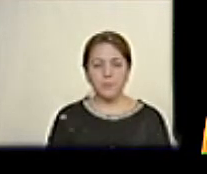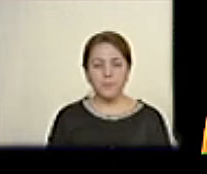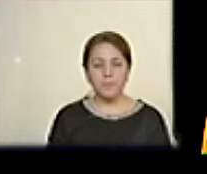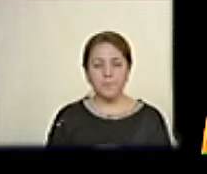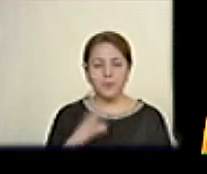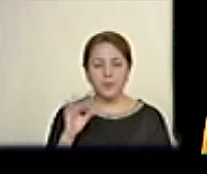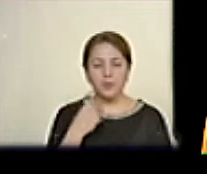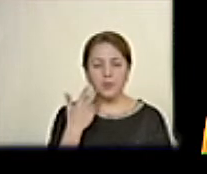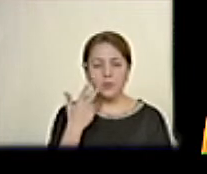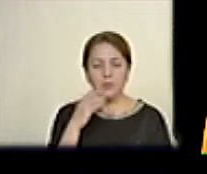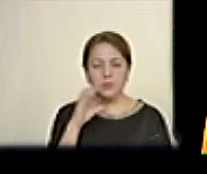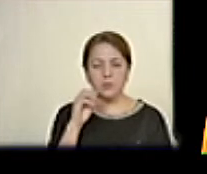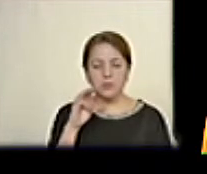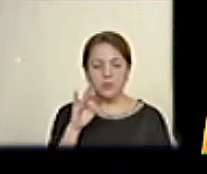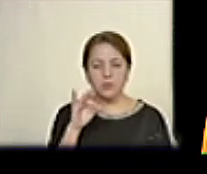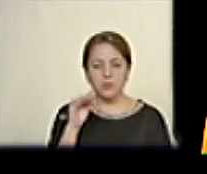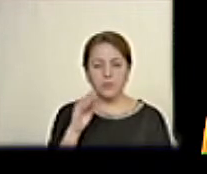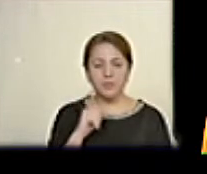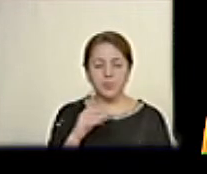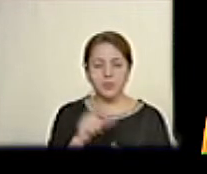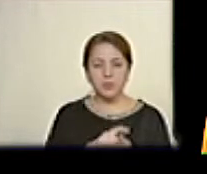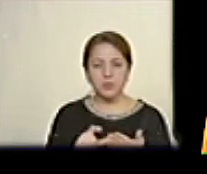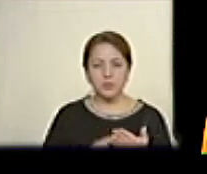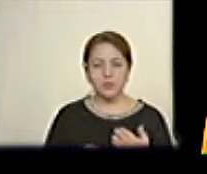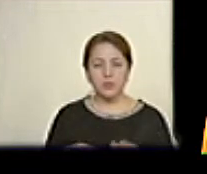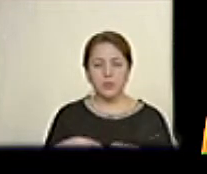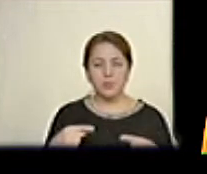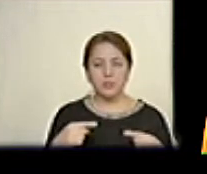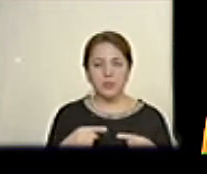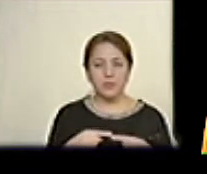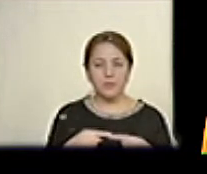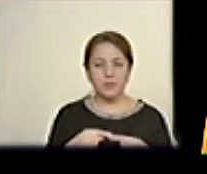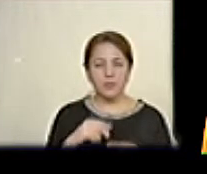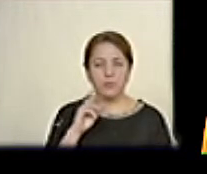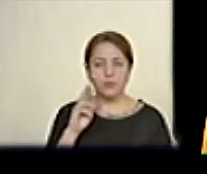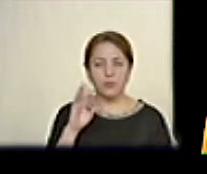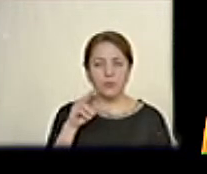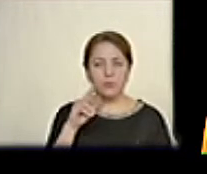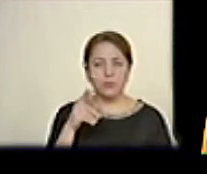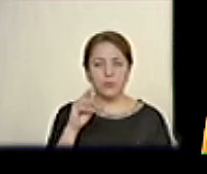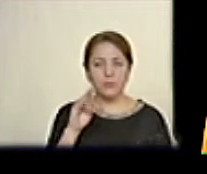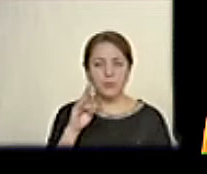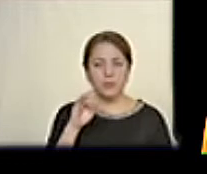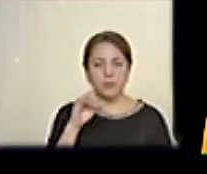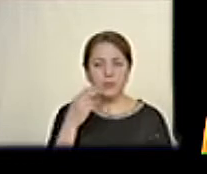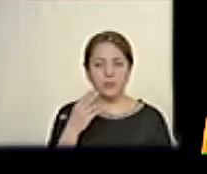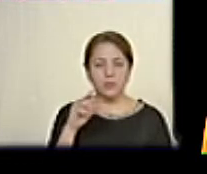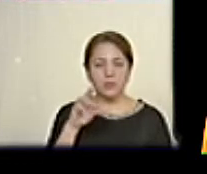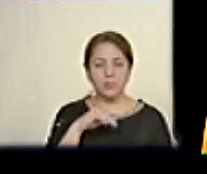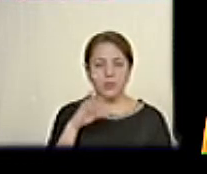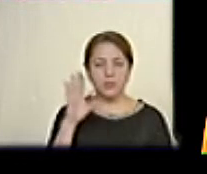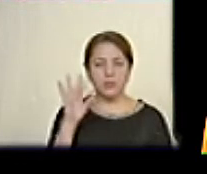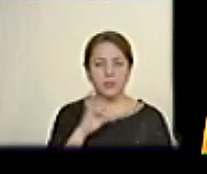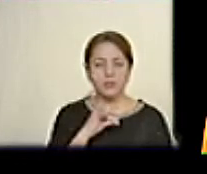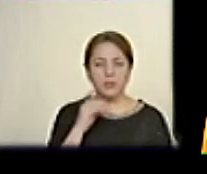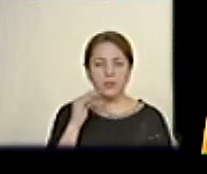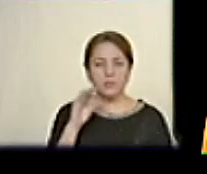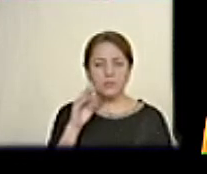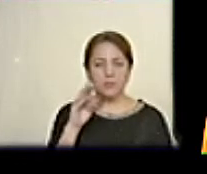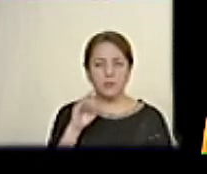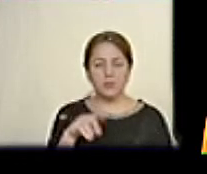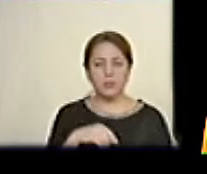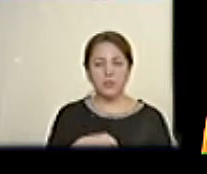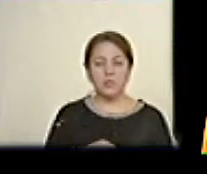И третья строфа стихотворения – явная кульминация и одновременный финал. Заросшая